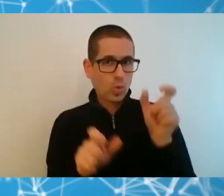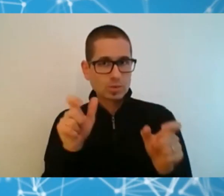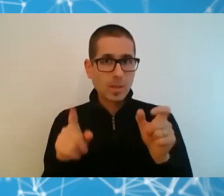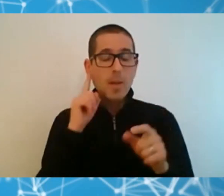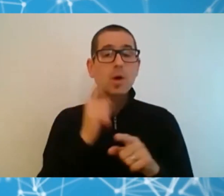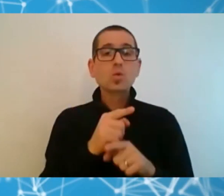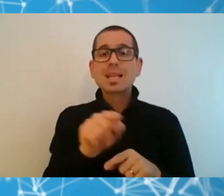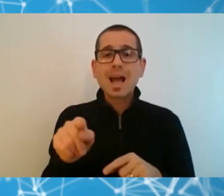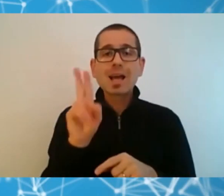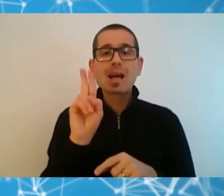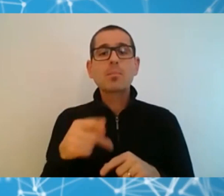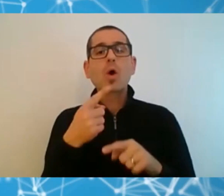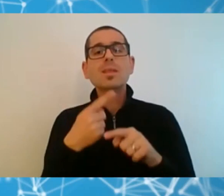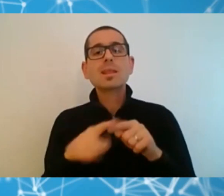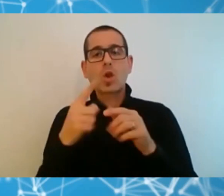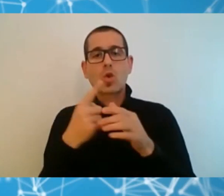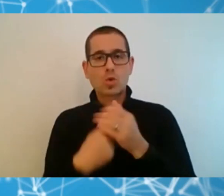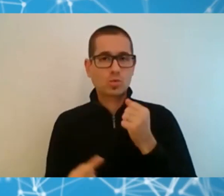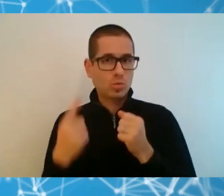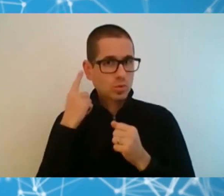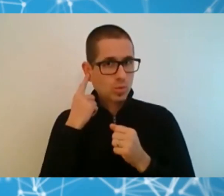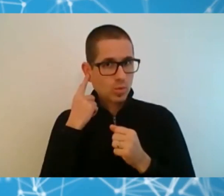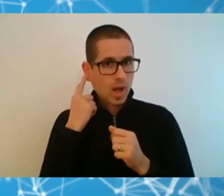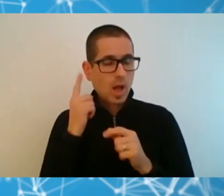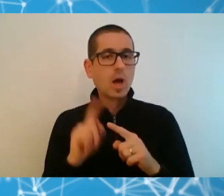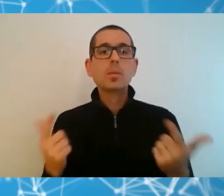ki imajo delno izgubo sluha. In jim lahko